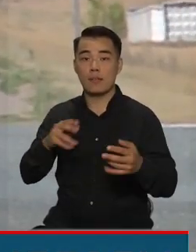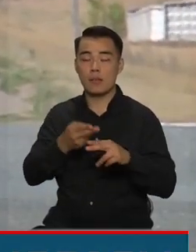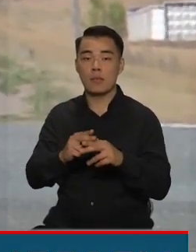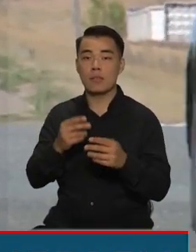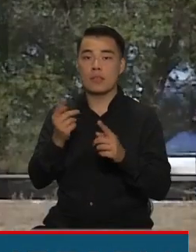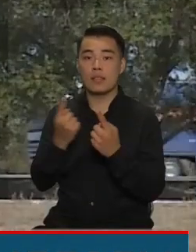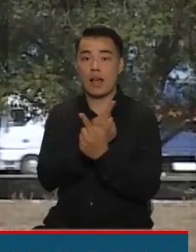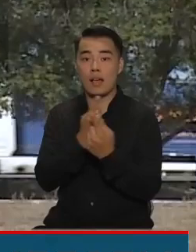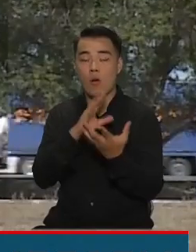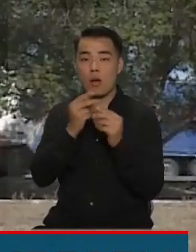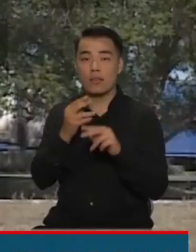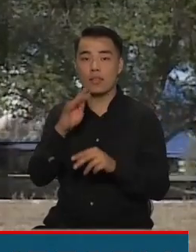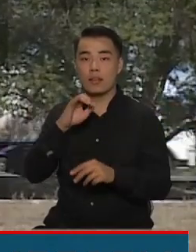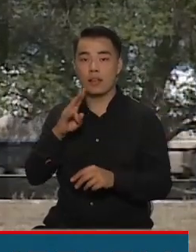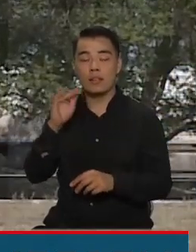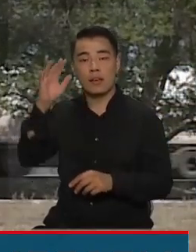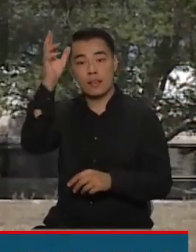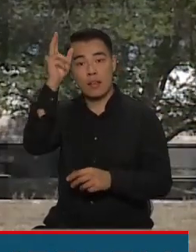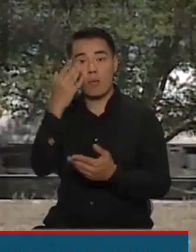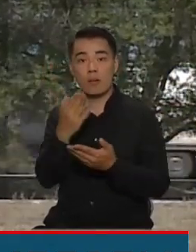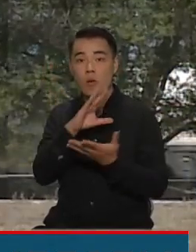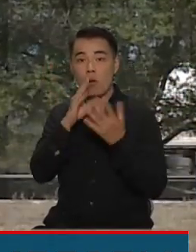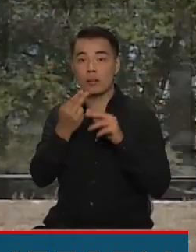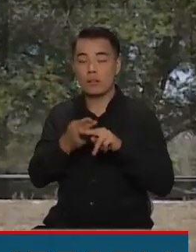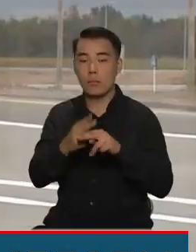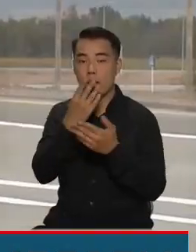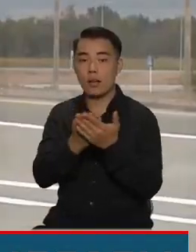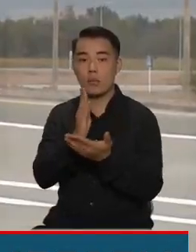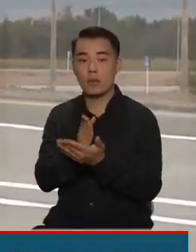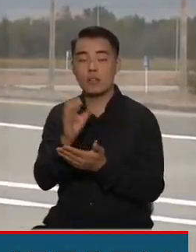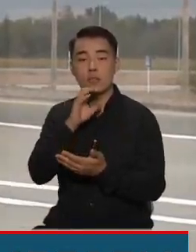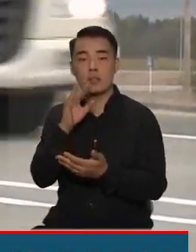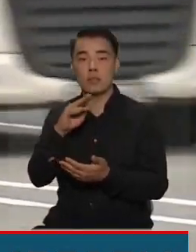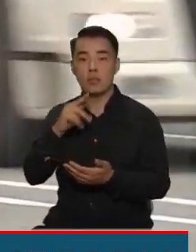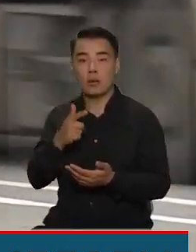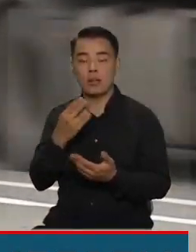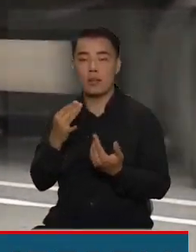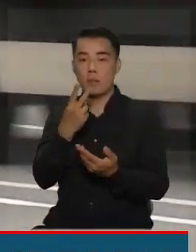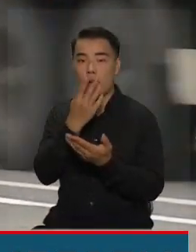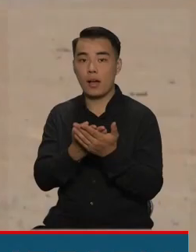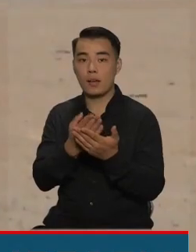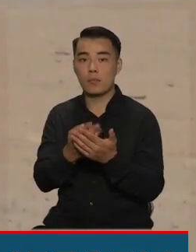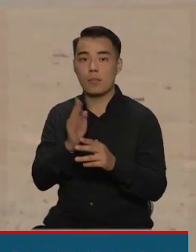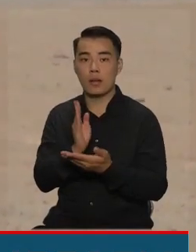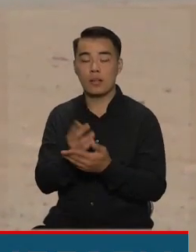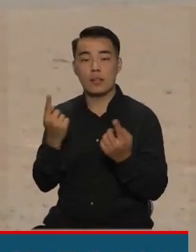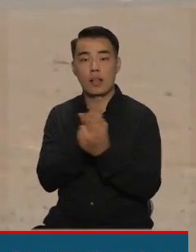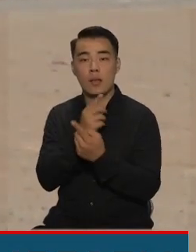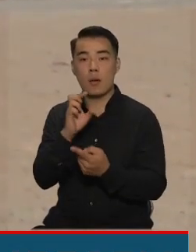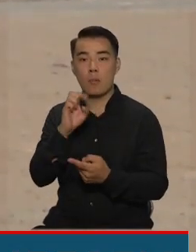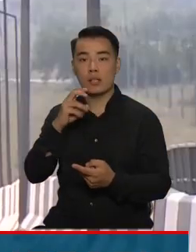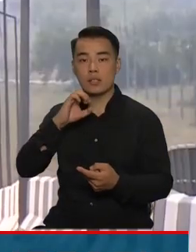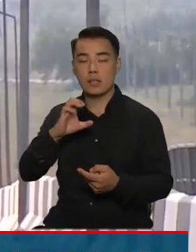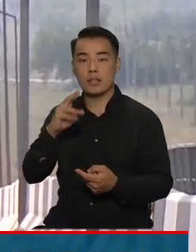Иран, Парсы шығанағы және Үндістанға шығу жағын ширату шарт. Бұған солтүстік, оңтүстік транзит дәлізі дөп келеді. Батыс Еуропа, батыс